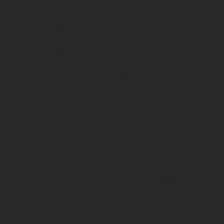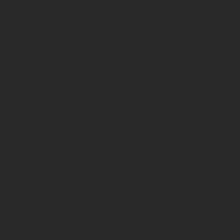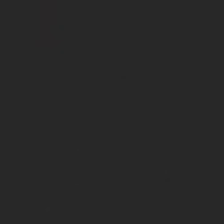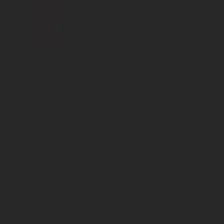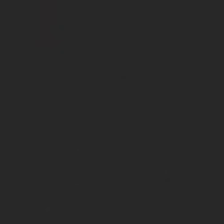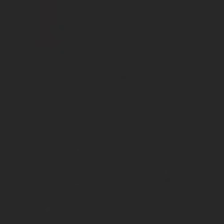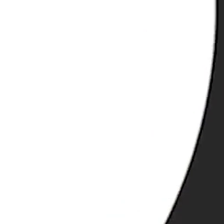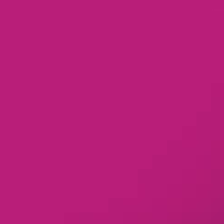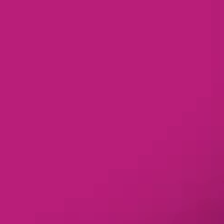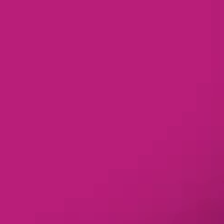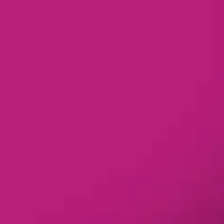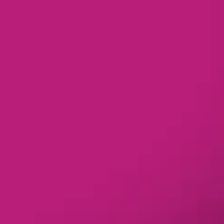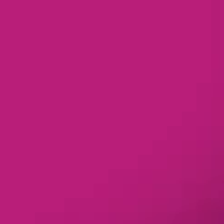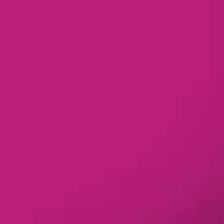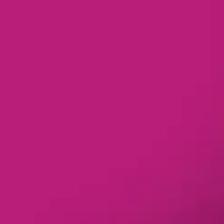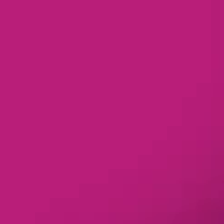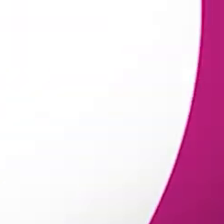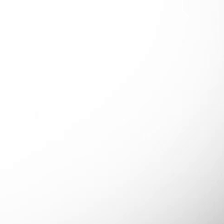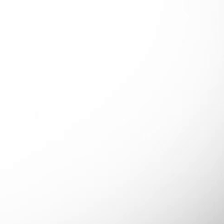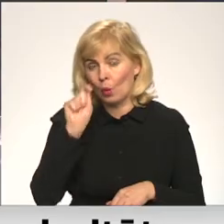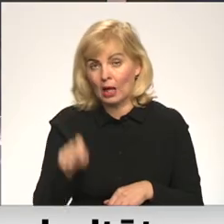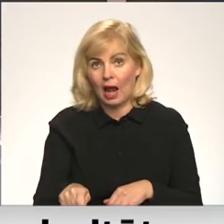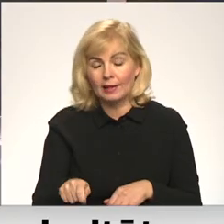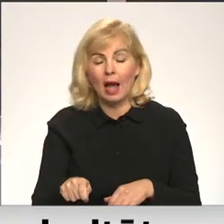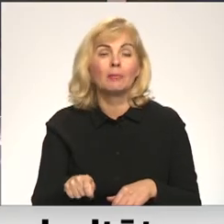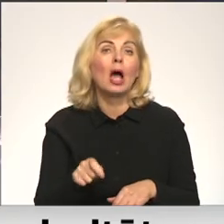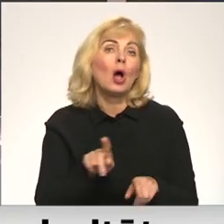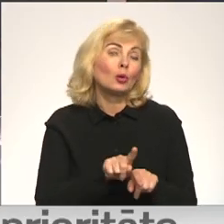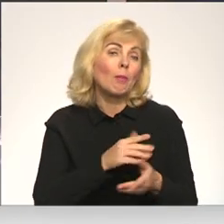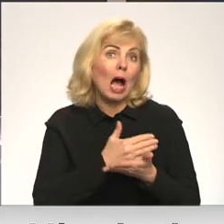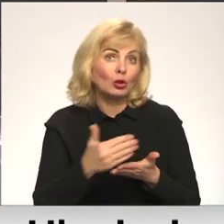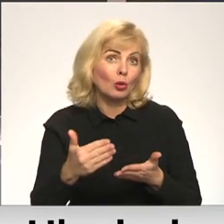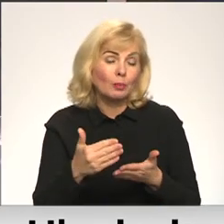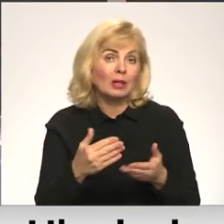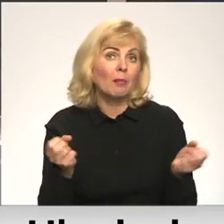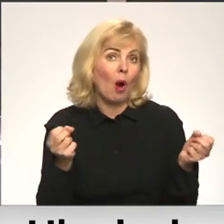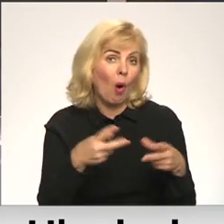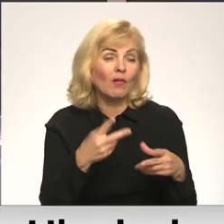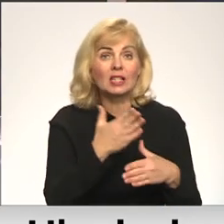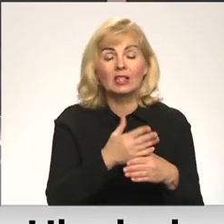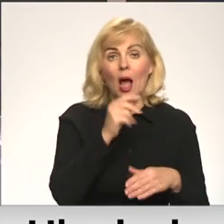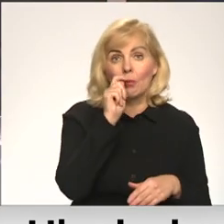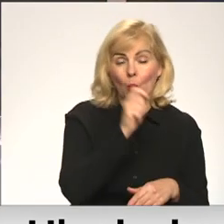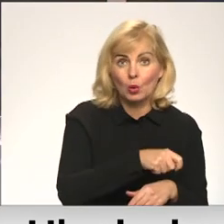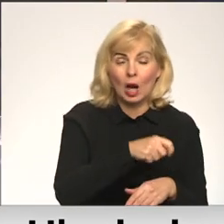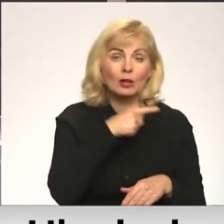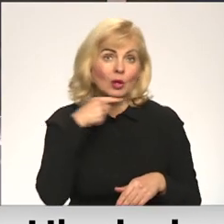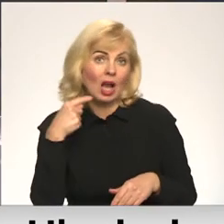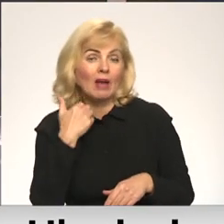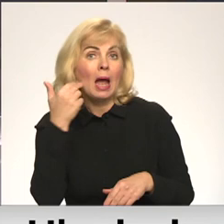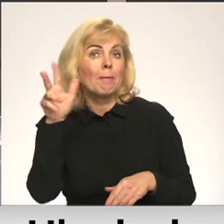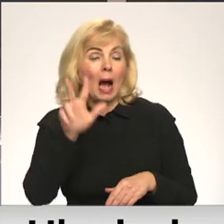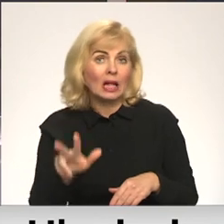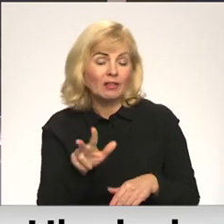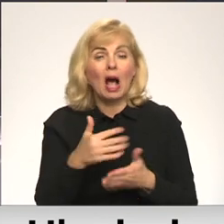Re, viss ēters ir te! Un turpinoties saspielējumam starp Ukrainu un Krieviju, Baltijas